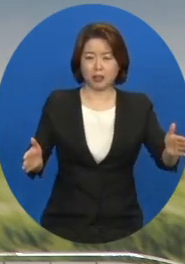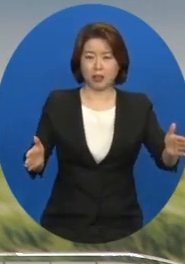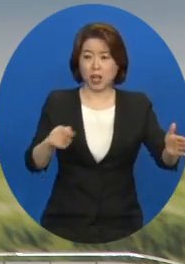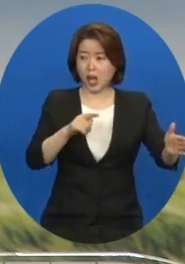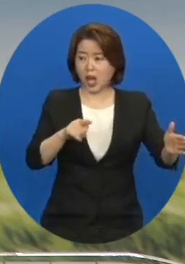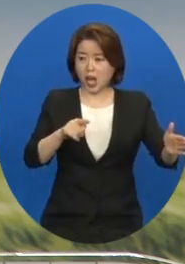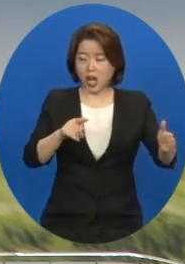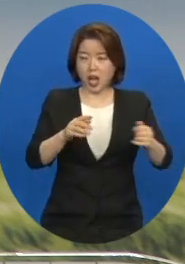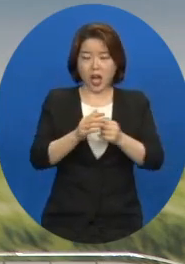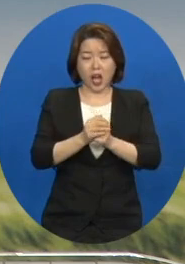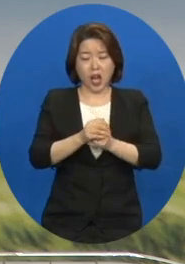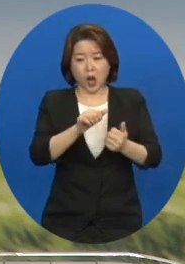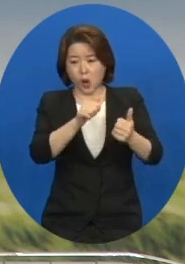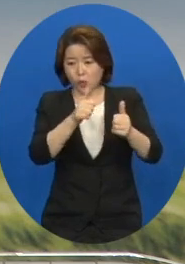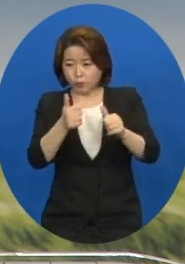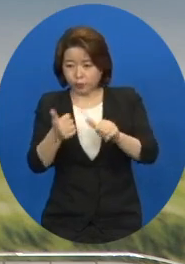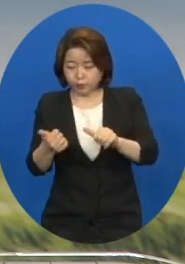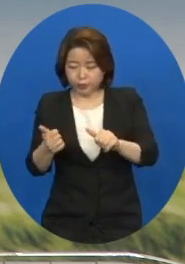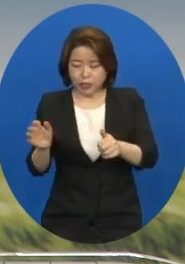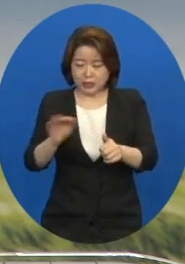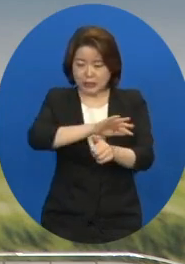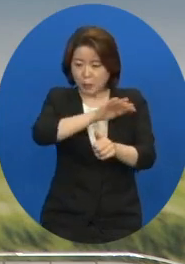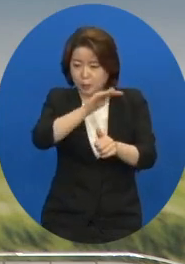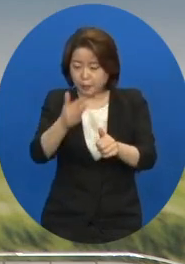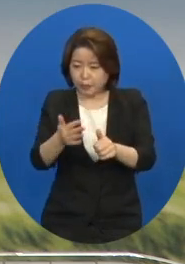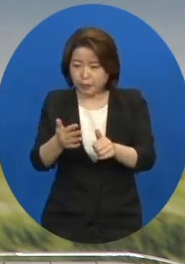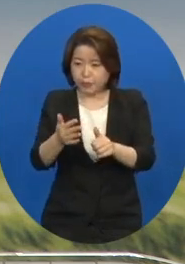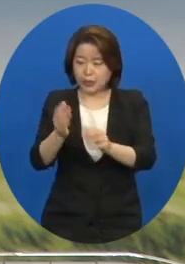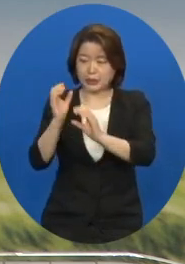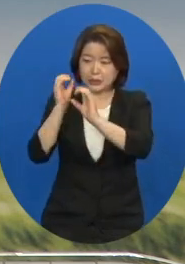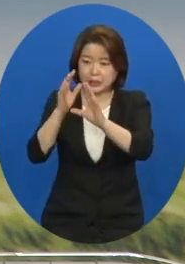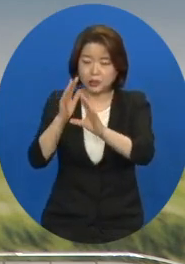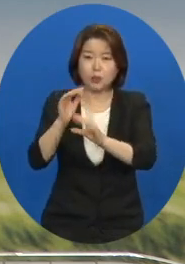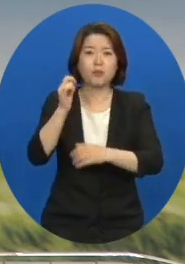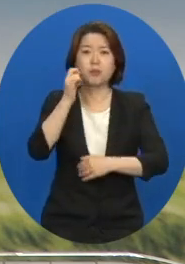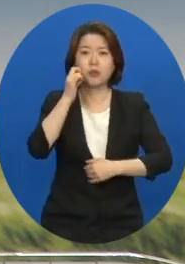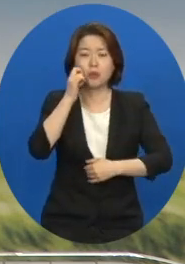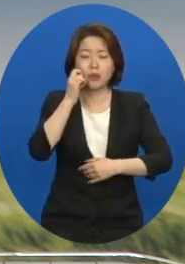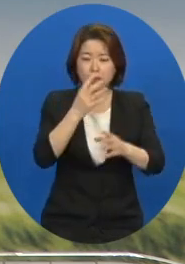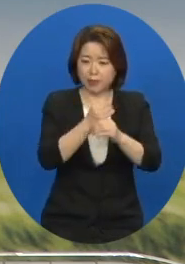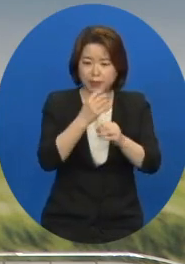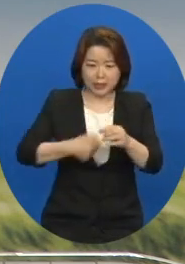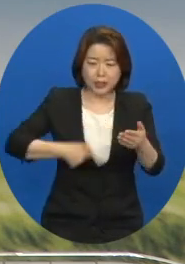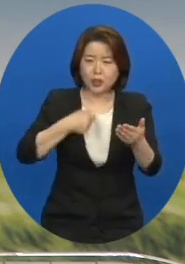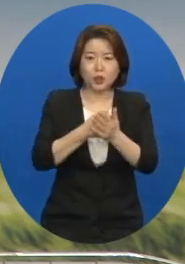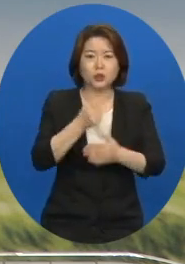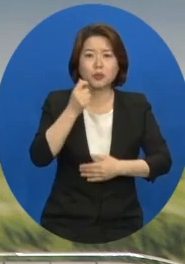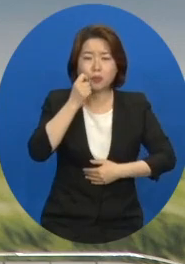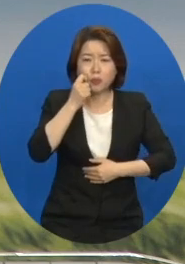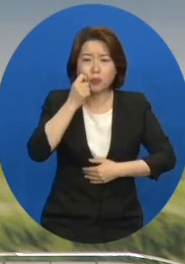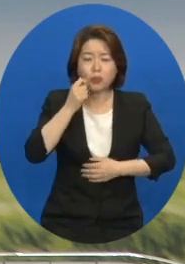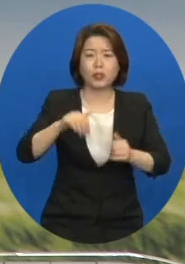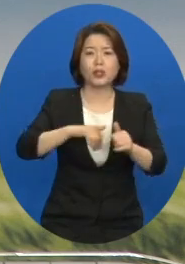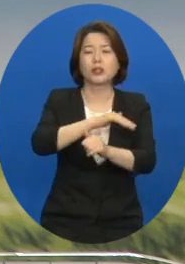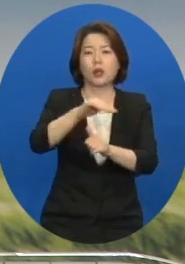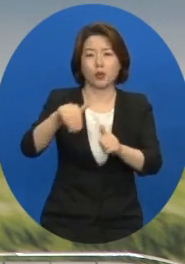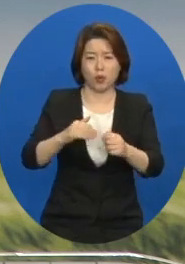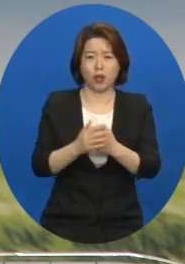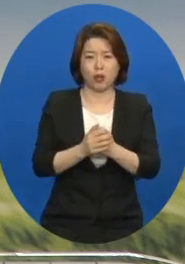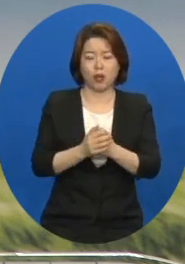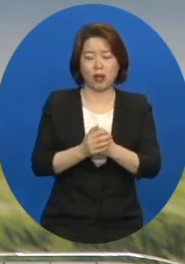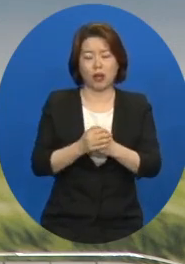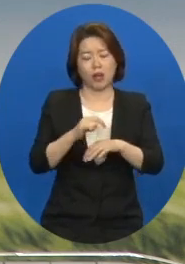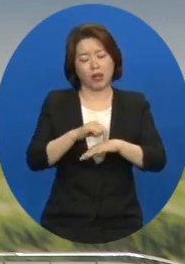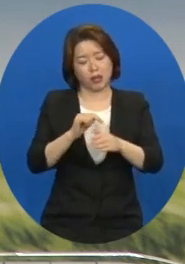문을 닫아 있어. 그래서 장례 일자도 제대로 정하지 못하고 있는 상황이라 참